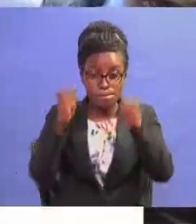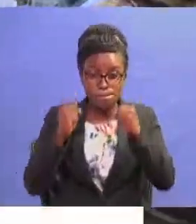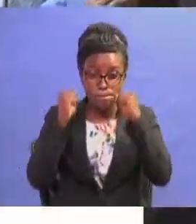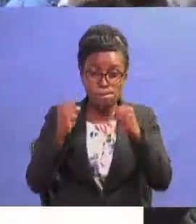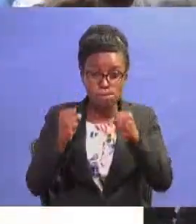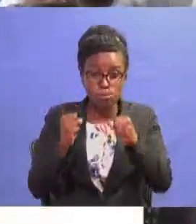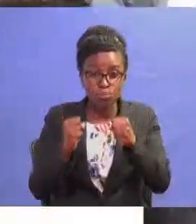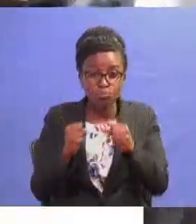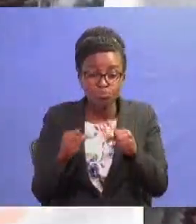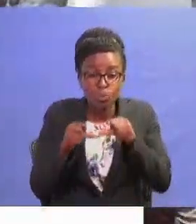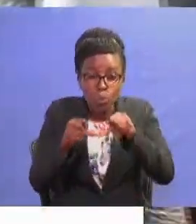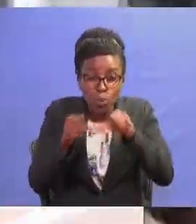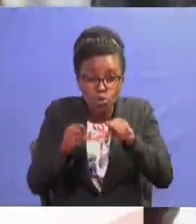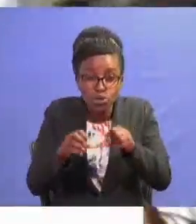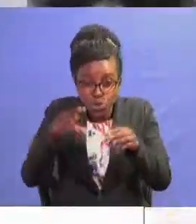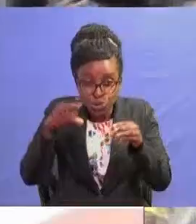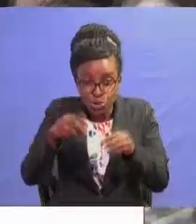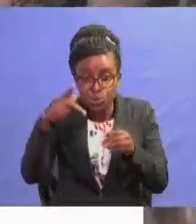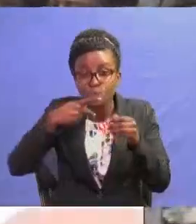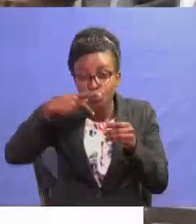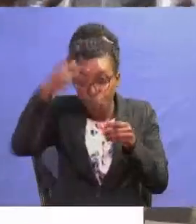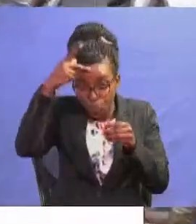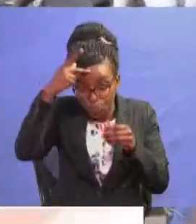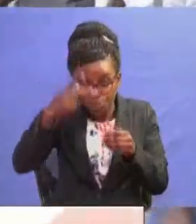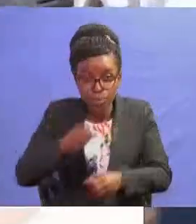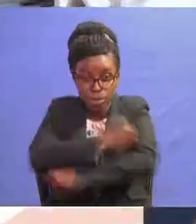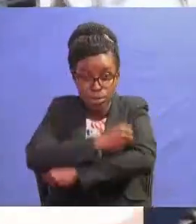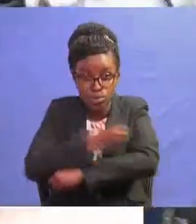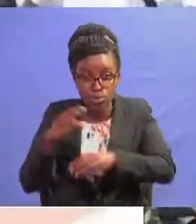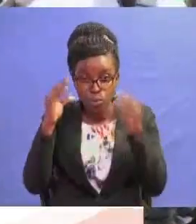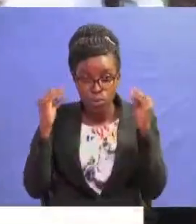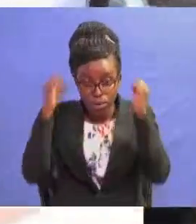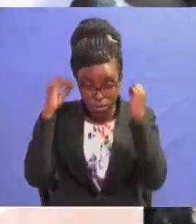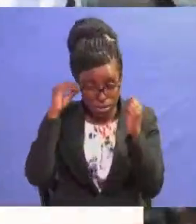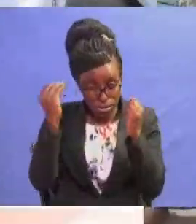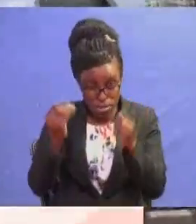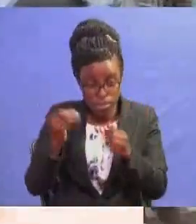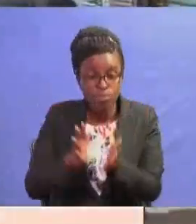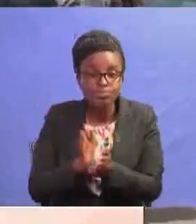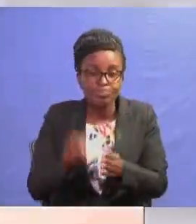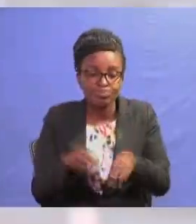kwa wazazi ambao wanahofia hali ya masomo ya watoto wao. Rahab Wanja, Runinga ya KU.